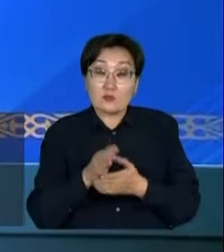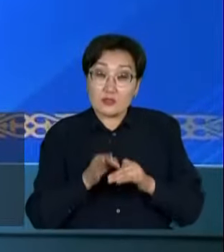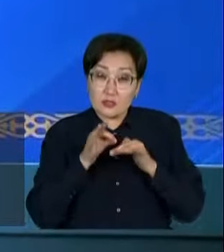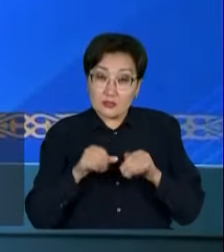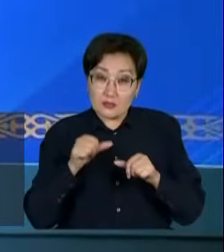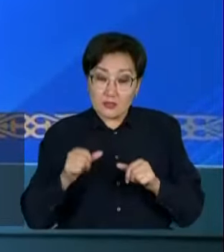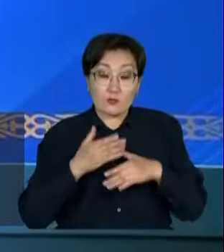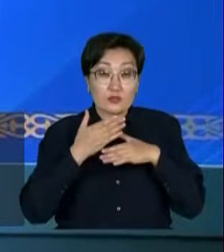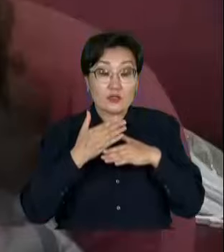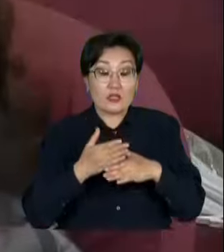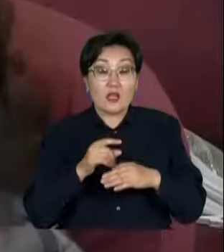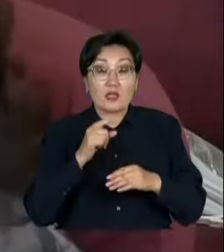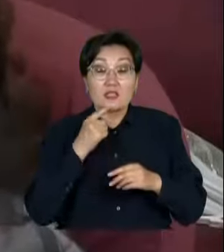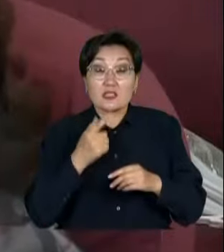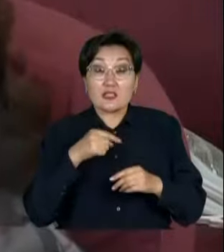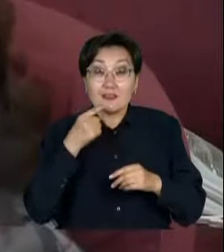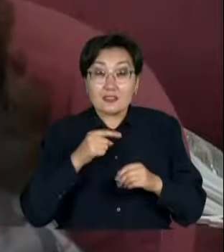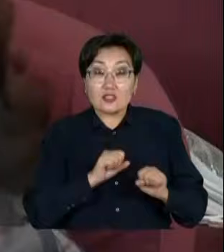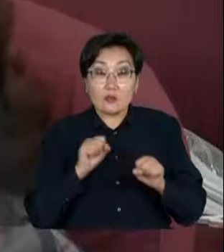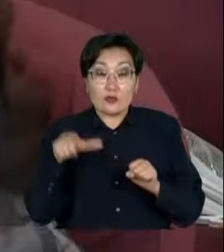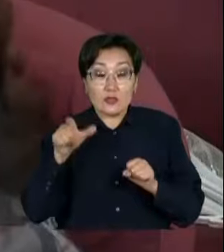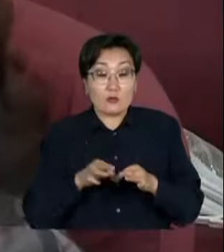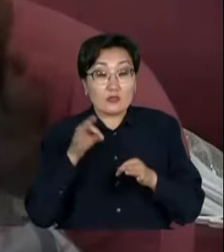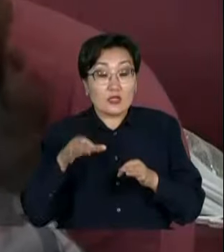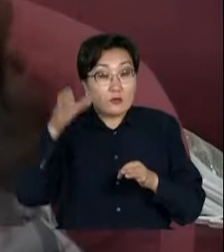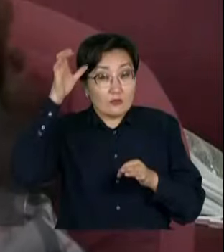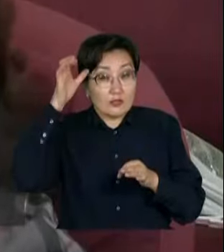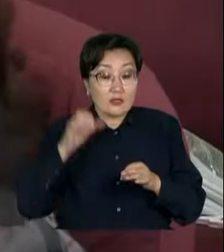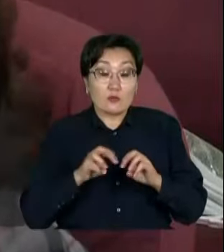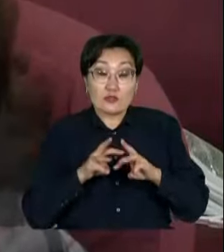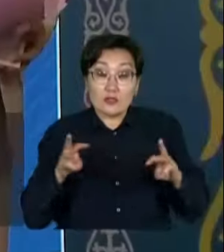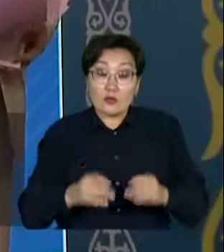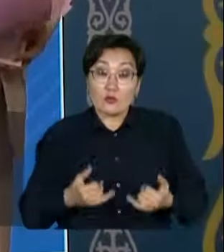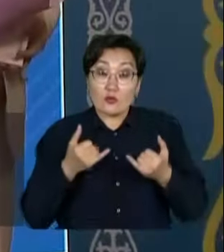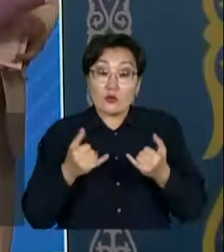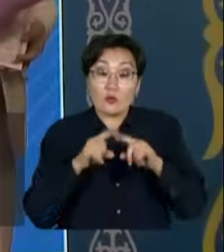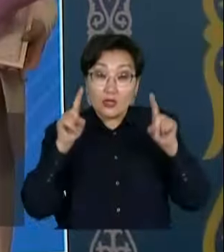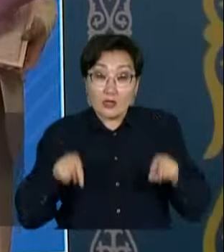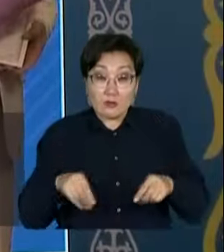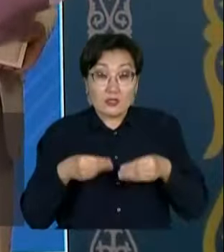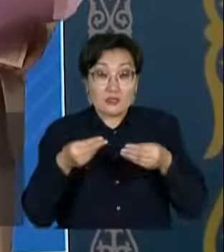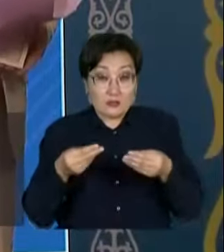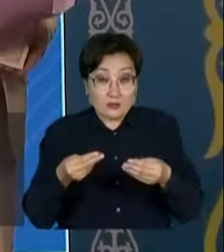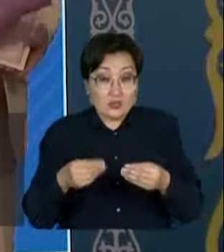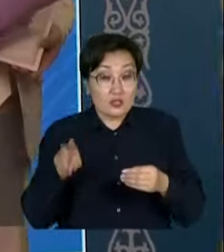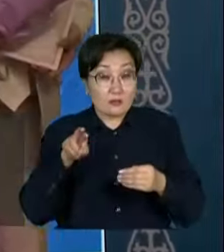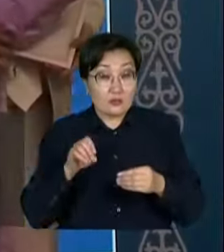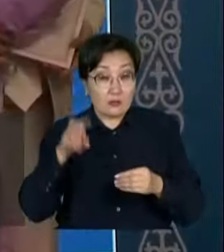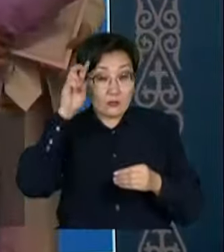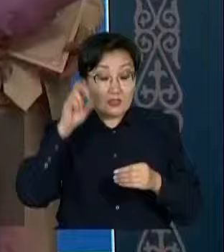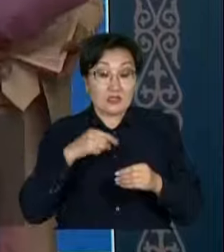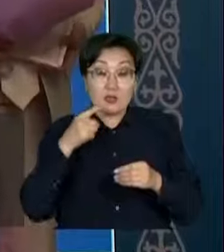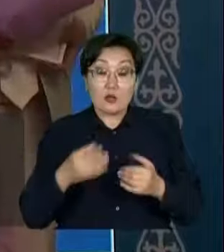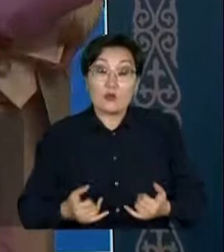айрықша атсалысып жүрген тіл жанашырлары облыстың ғылым және жоғары білім министрлігінің құрмет грамотасымен марапатталды. Сонымен бірге мемлекеттік